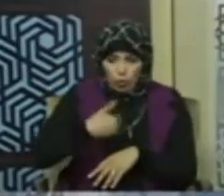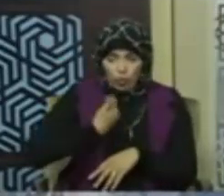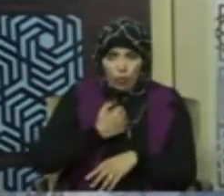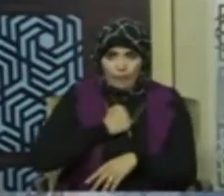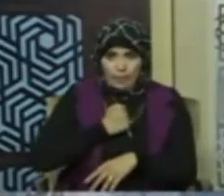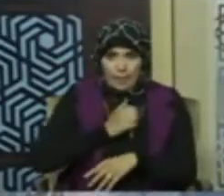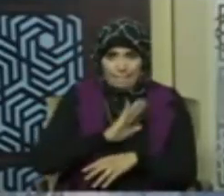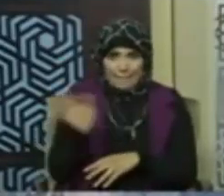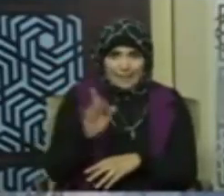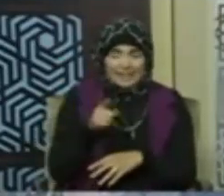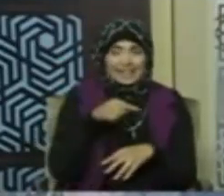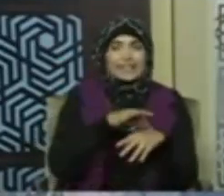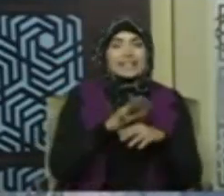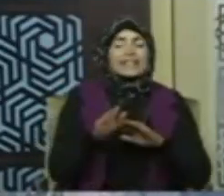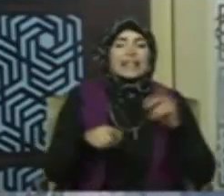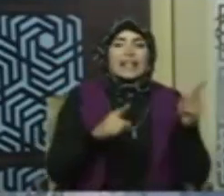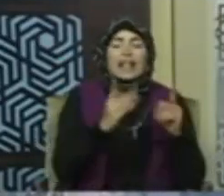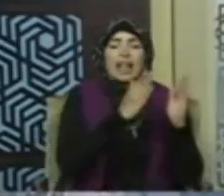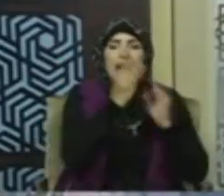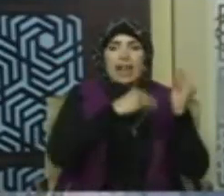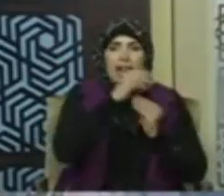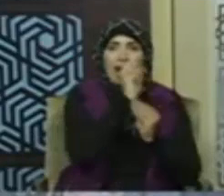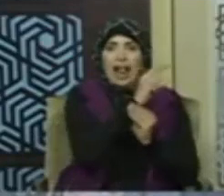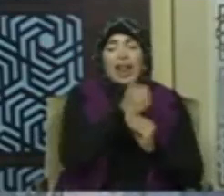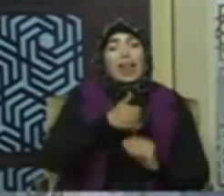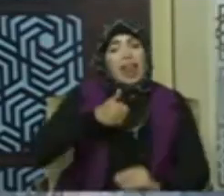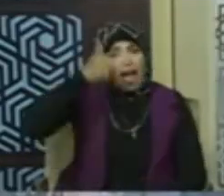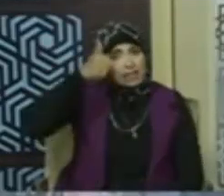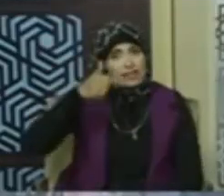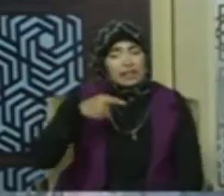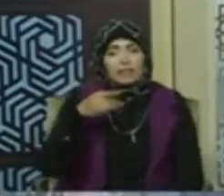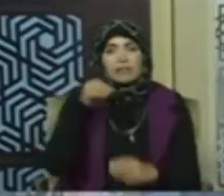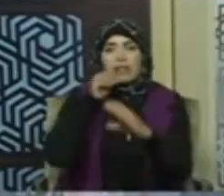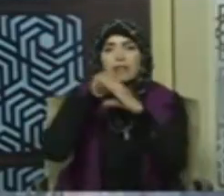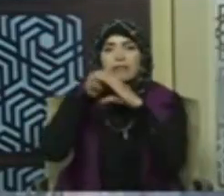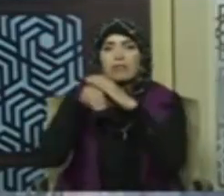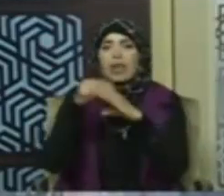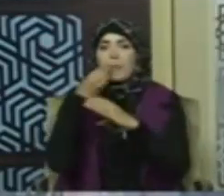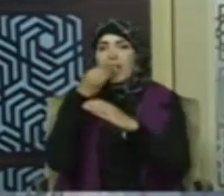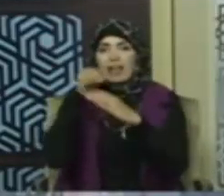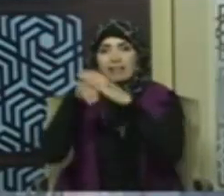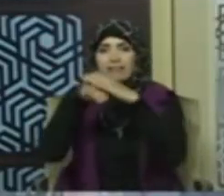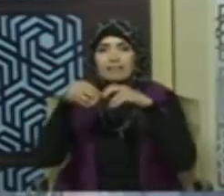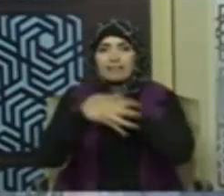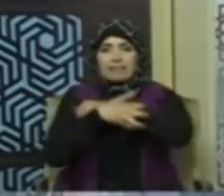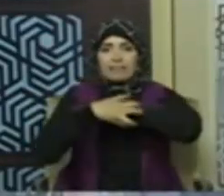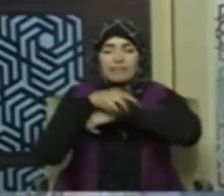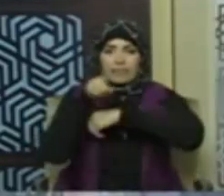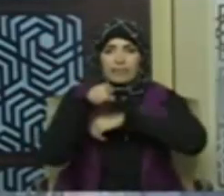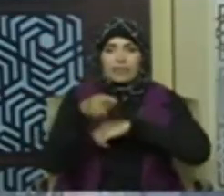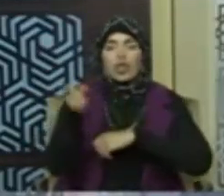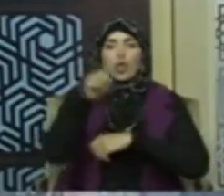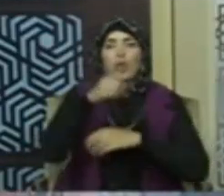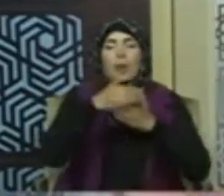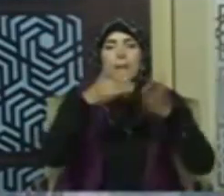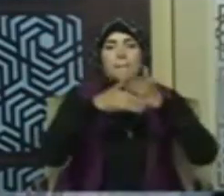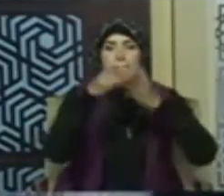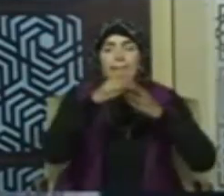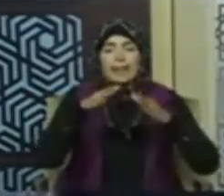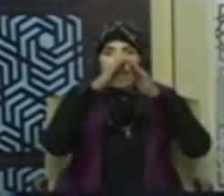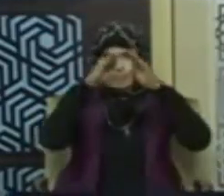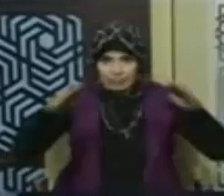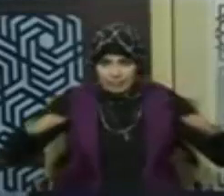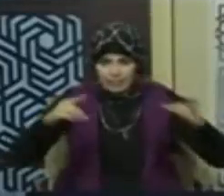هذا إطعام الطعام وبناء الخيام. شكر نعمة المال